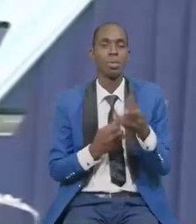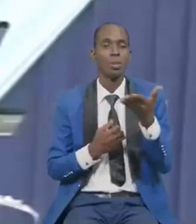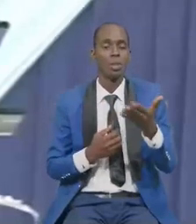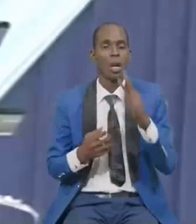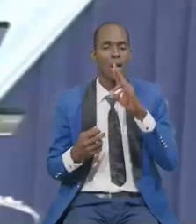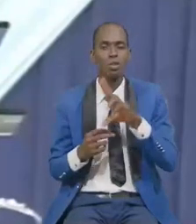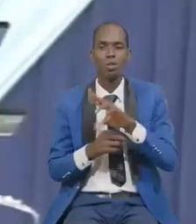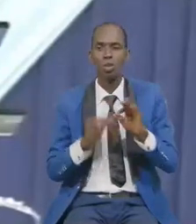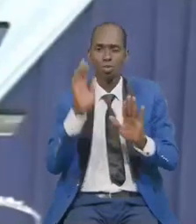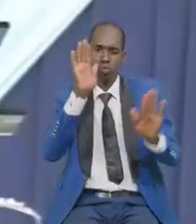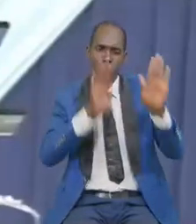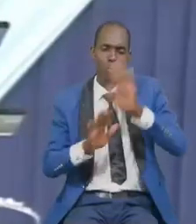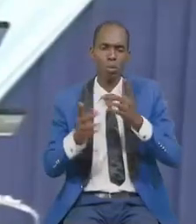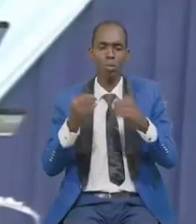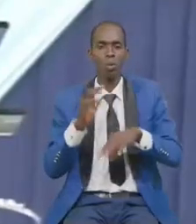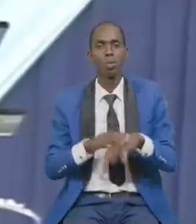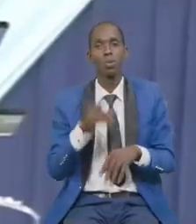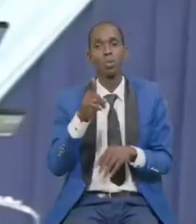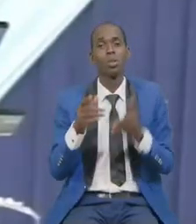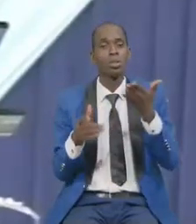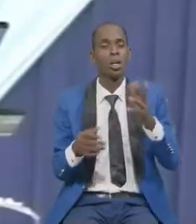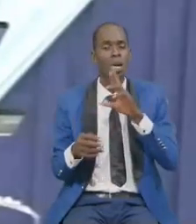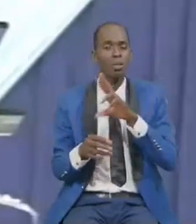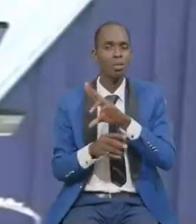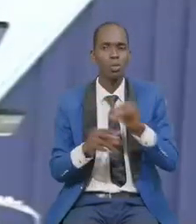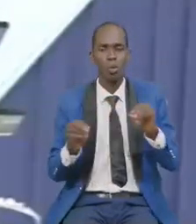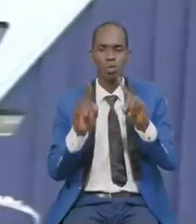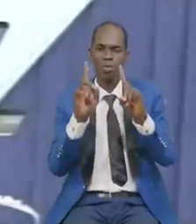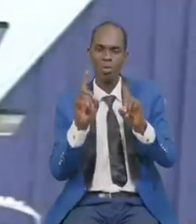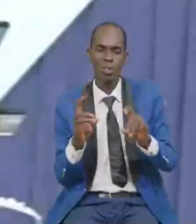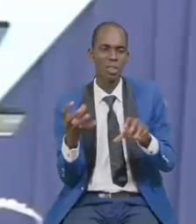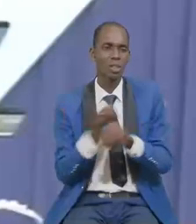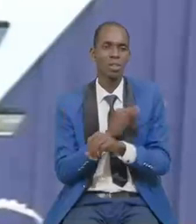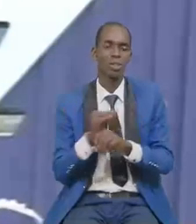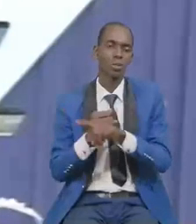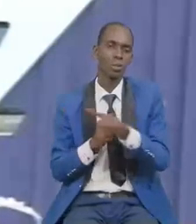Il n'y a aucun problème viendra sur toi. Aucune épreuve ne viendra sur toi